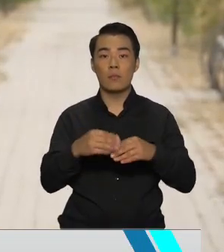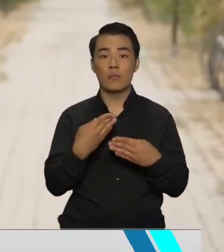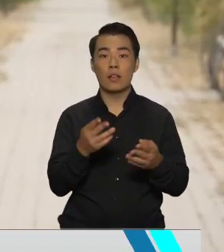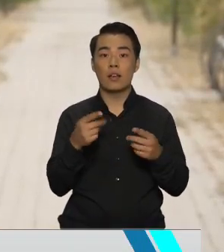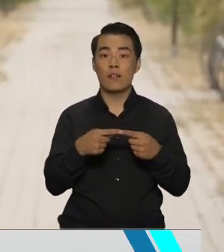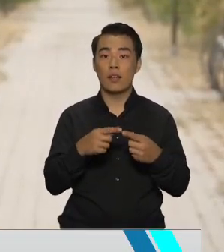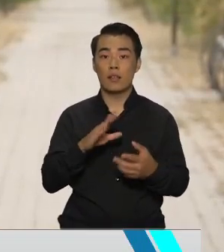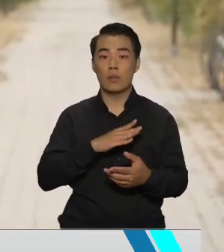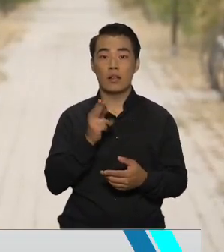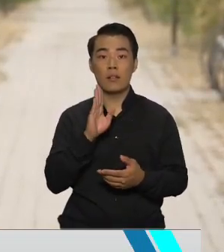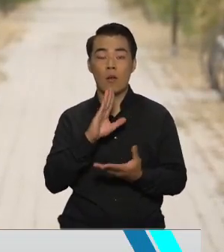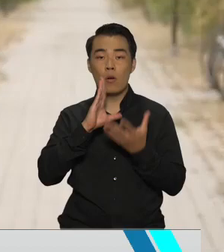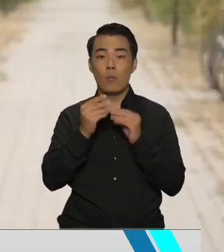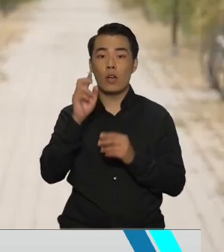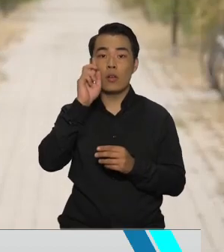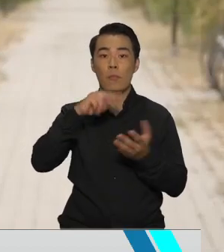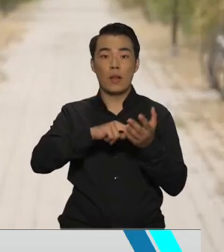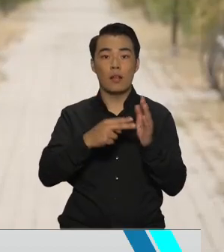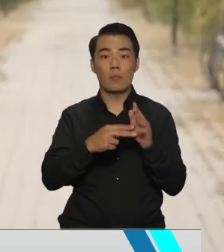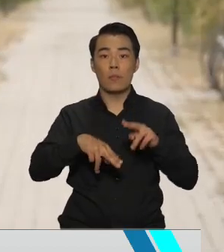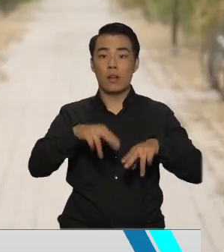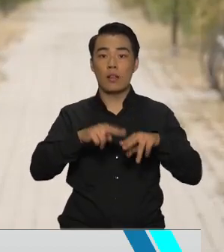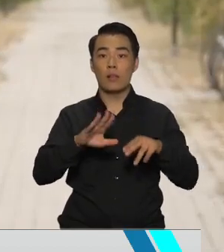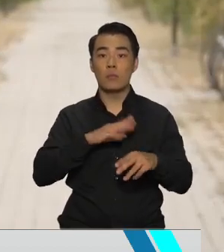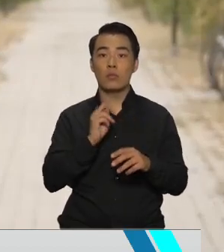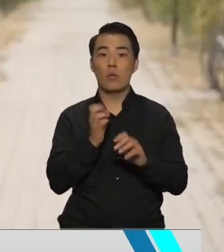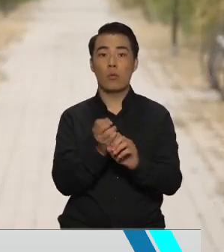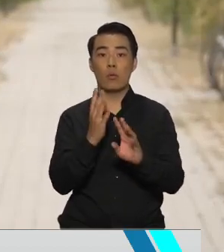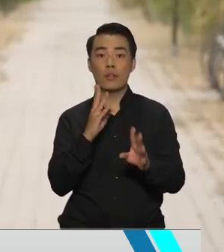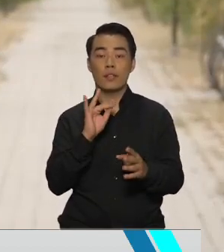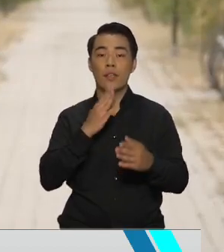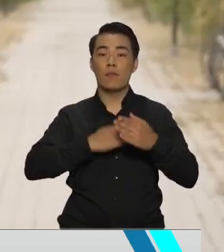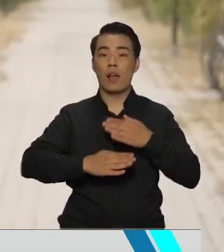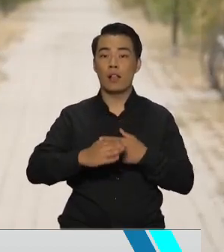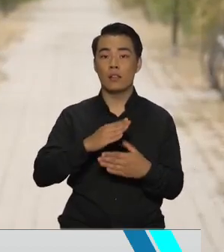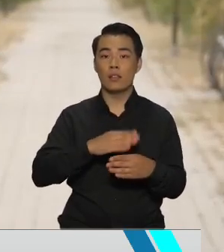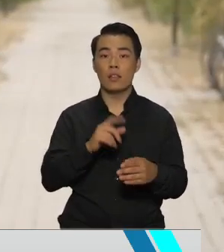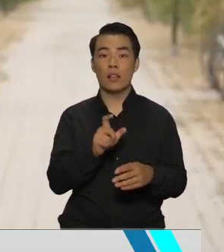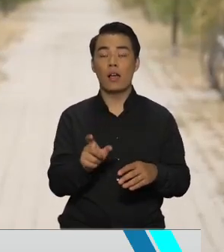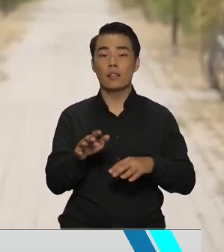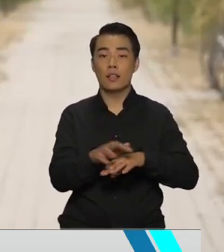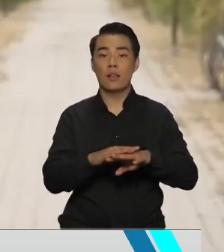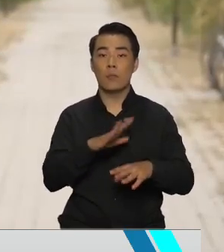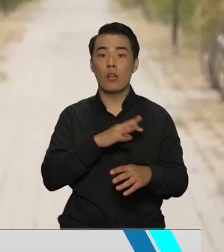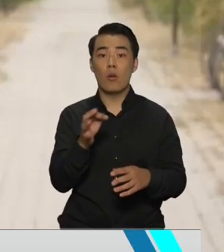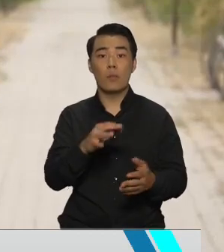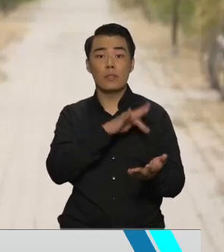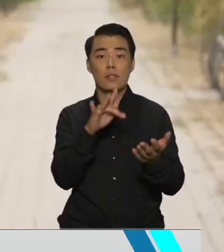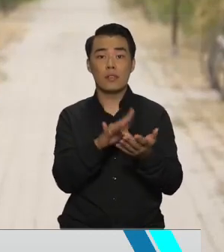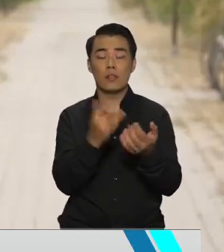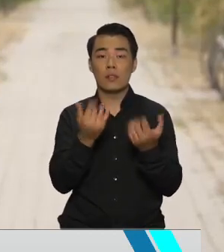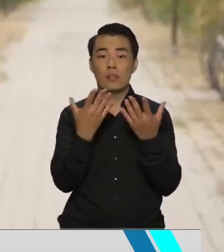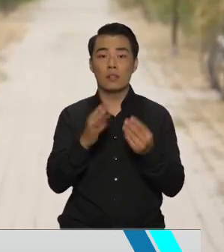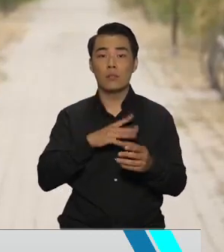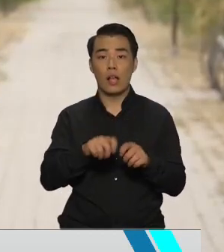квартиры. Дома построили по государственной программе для очередников из социально уязвимых слоев населения. А в областном центре сегодня